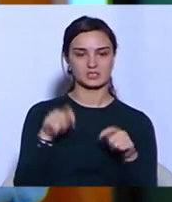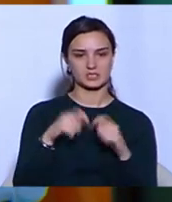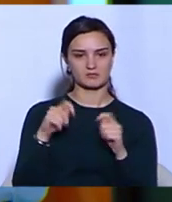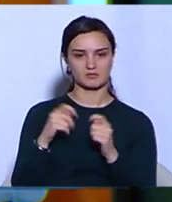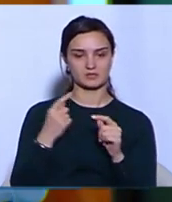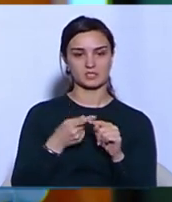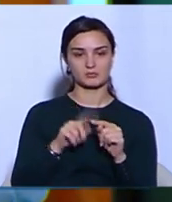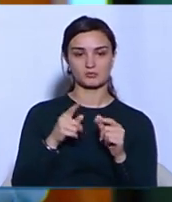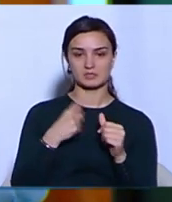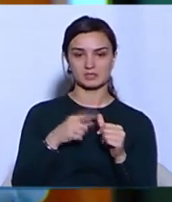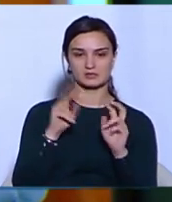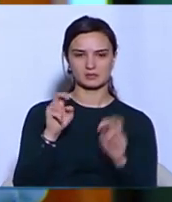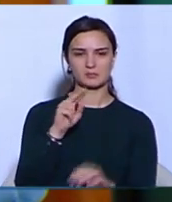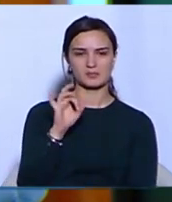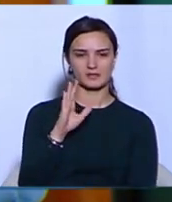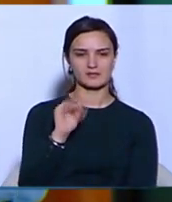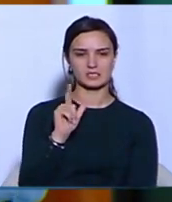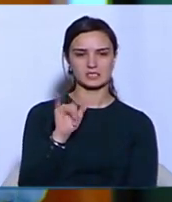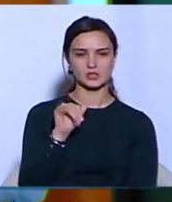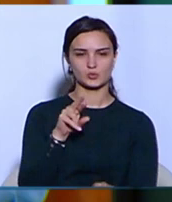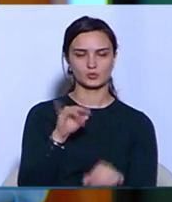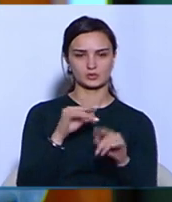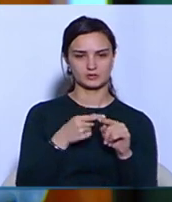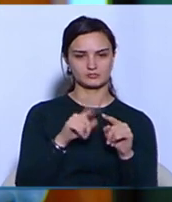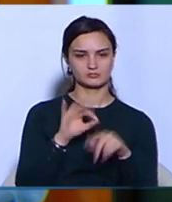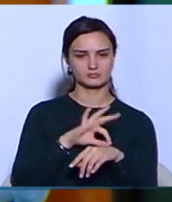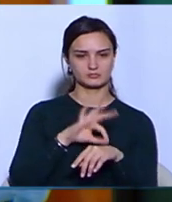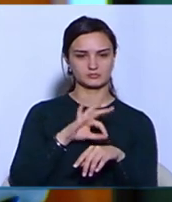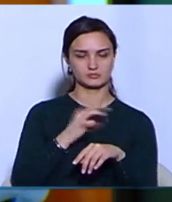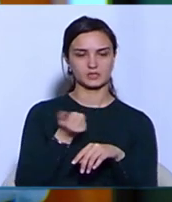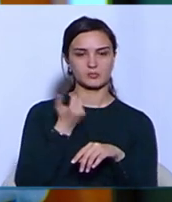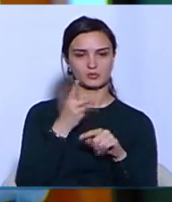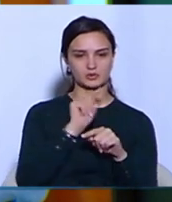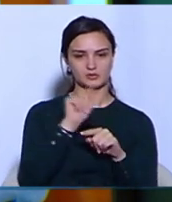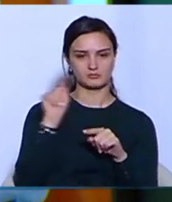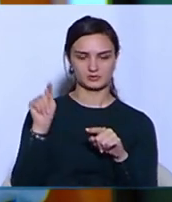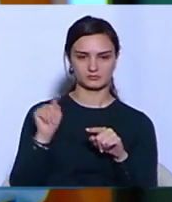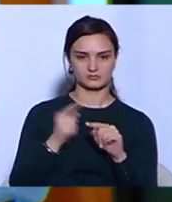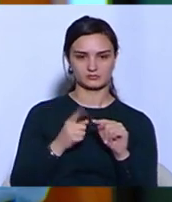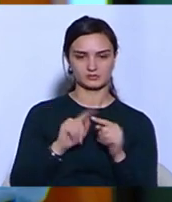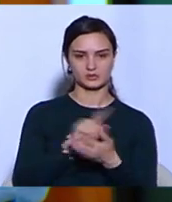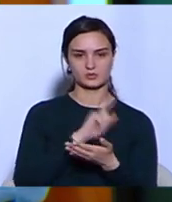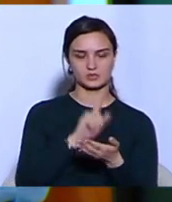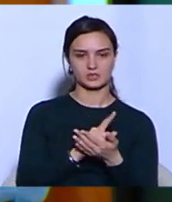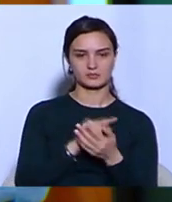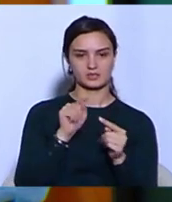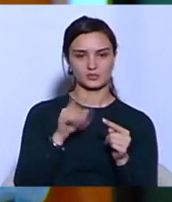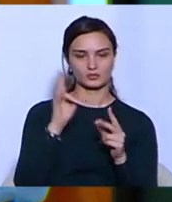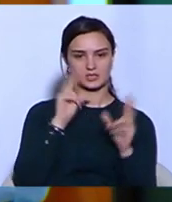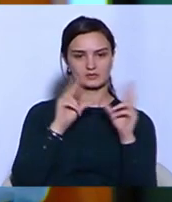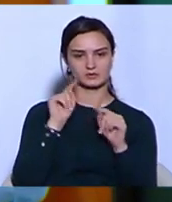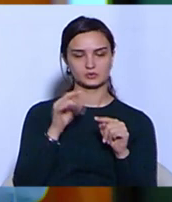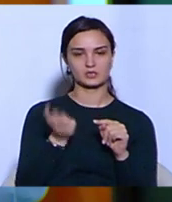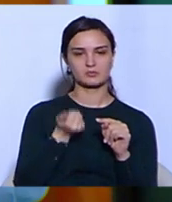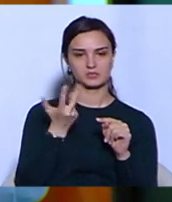დარღვევას. ამიტომაც ჰქვია მას პერვაზიული აშლილობა, რომ იგი მოიცავს რამოდენიმე სფეროს. აუცილებელია აქ